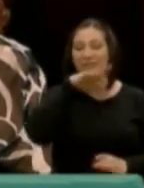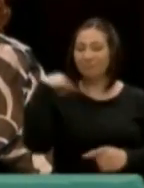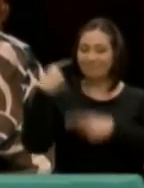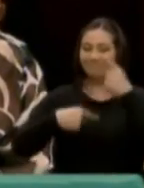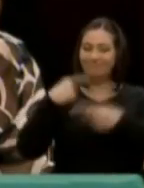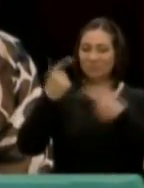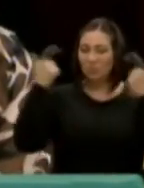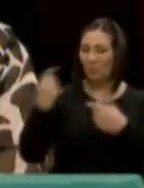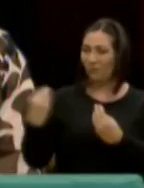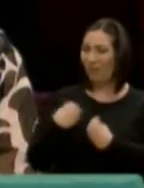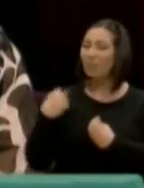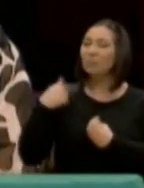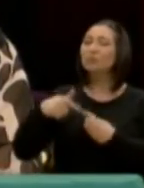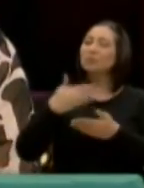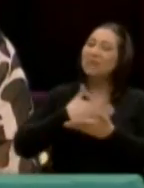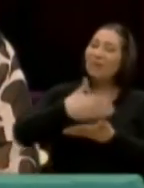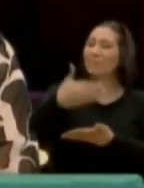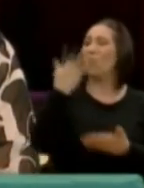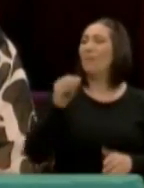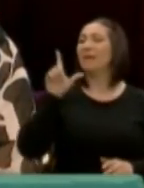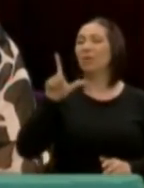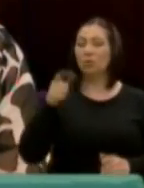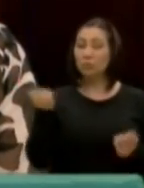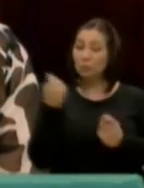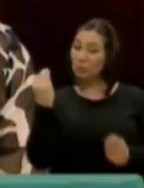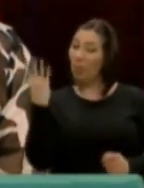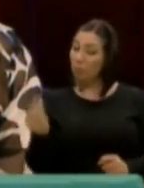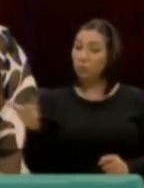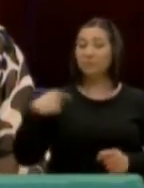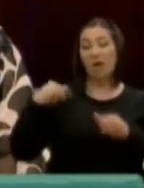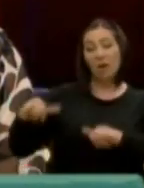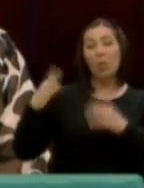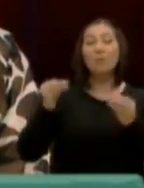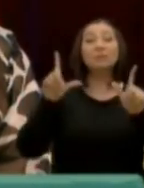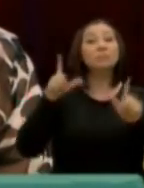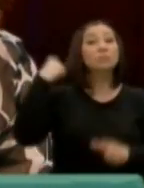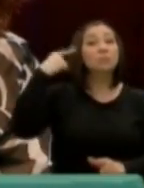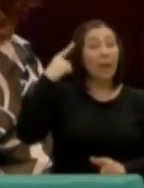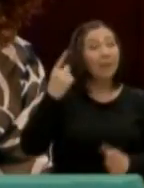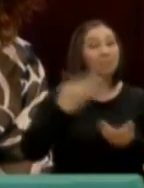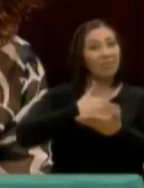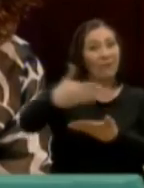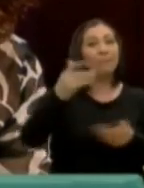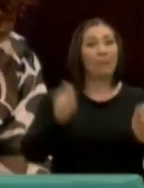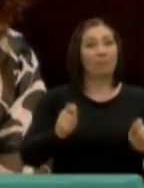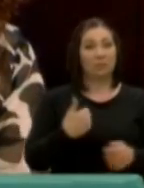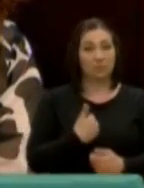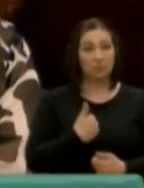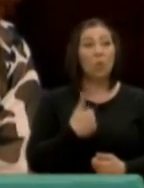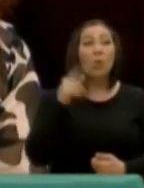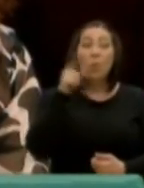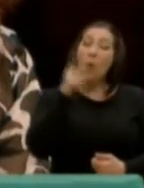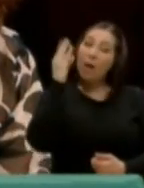dedelerimizden kaldı. Onlar bu işi güzel yapmışlar, biz de onlara layık olacak şekilde devam ettirmeliyiz diye düşündük.